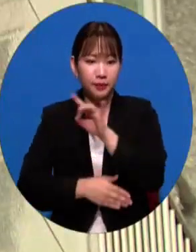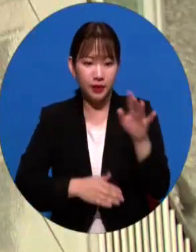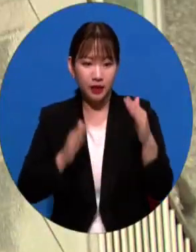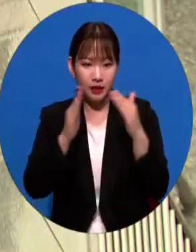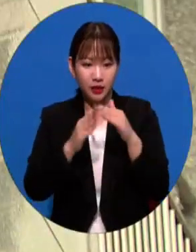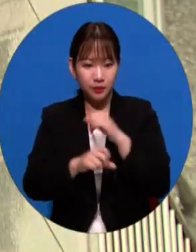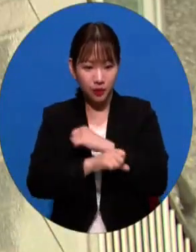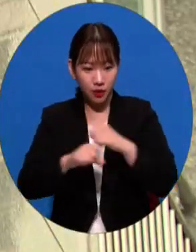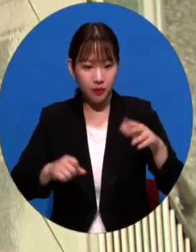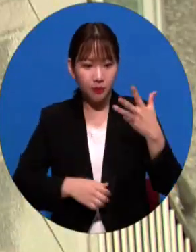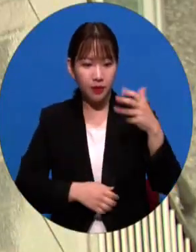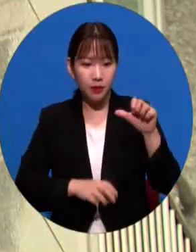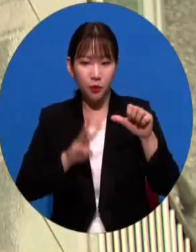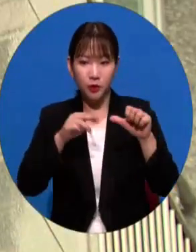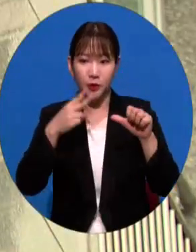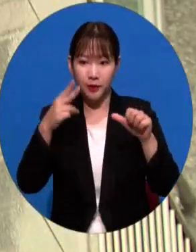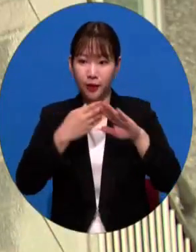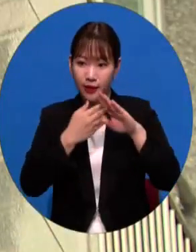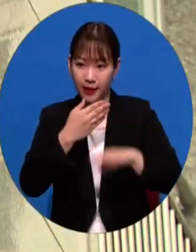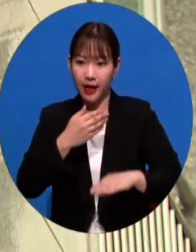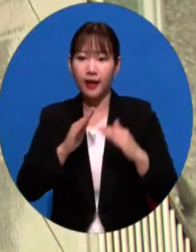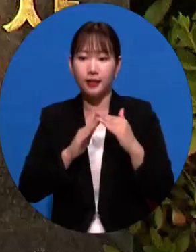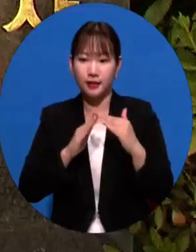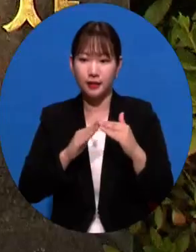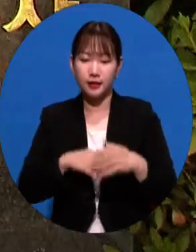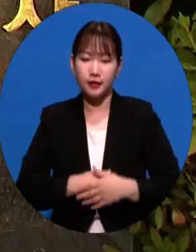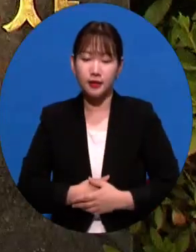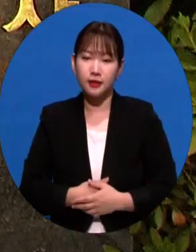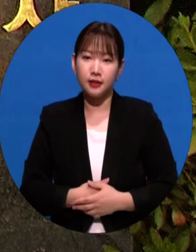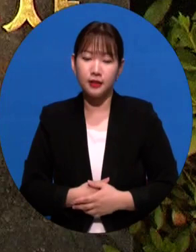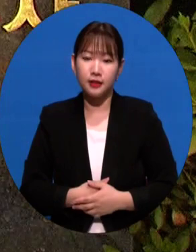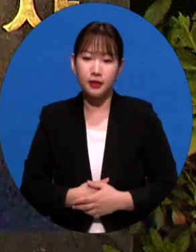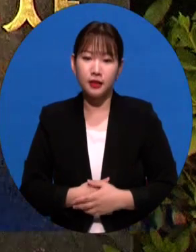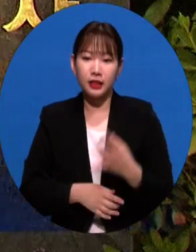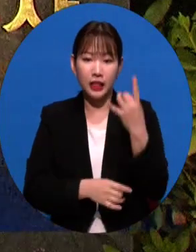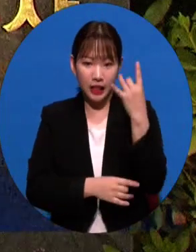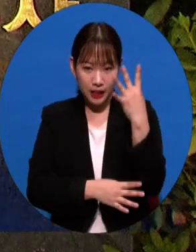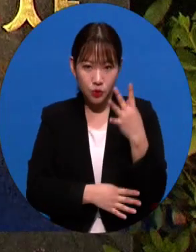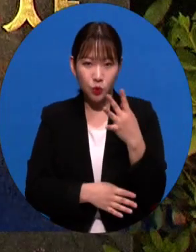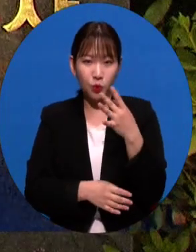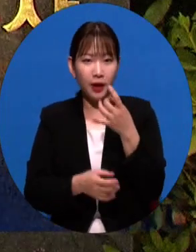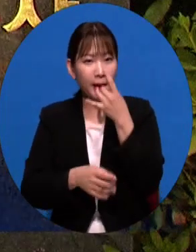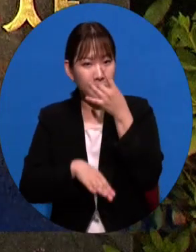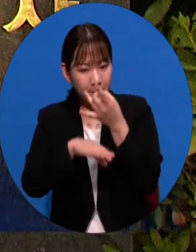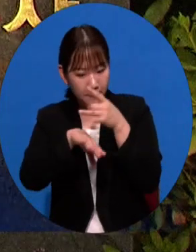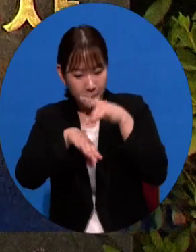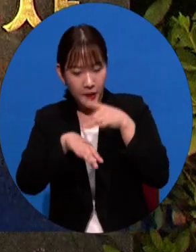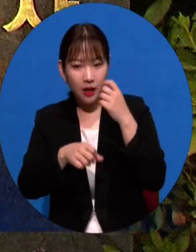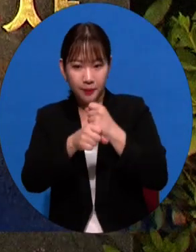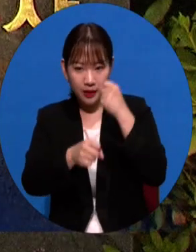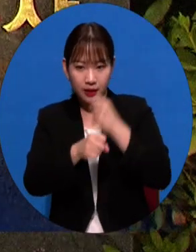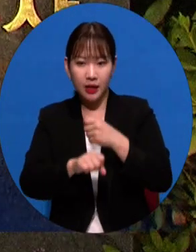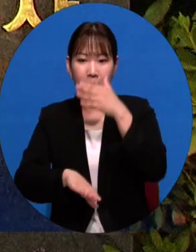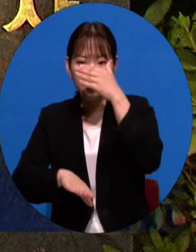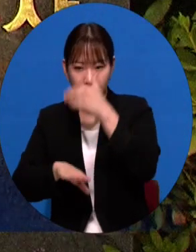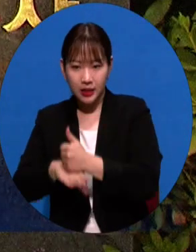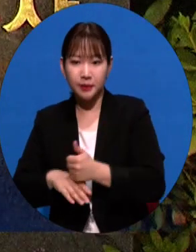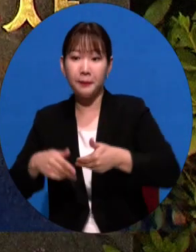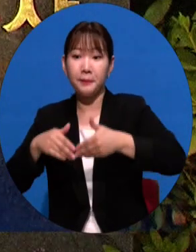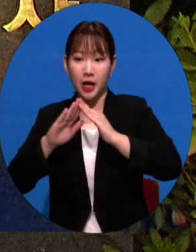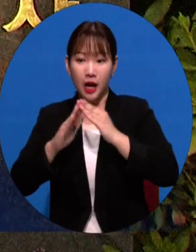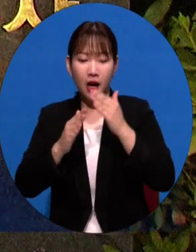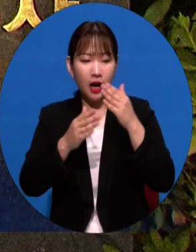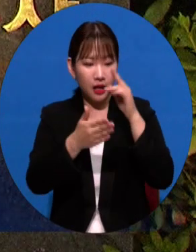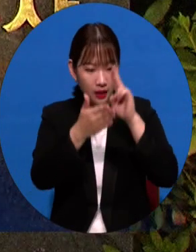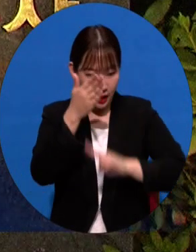전용 면적은 85제곱미터 이하 주택입니다. 기초공사, 골조공사, 마감공사, 준공,